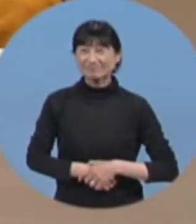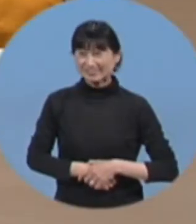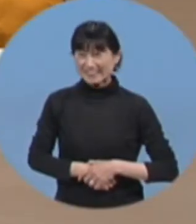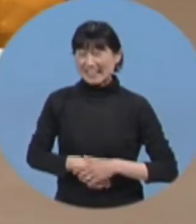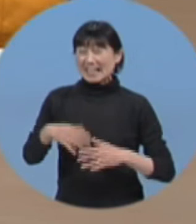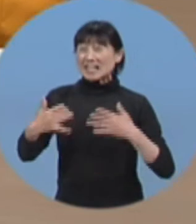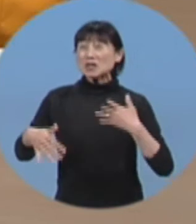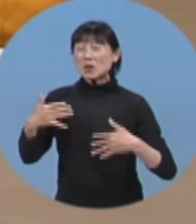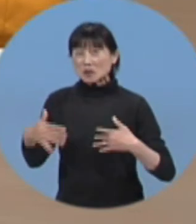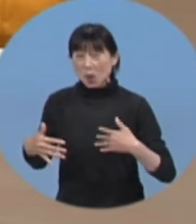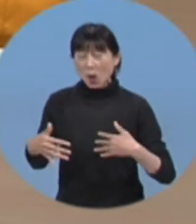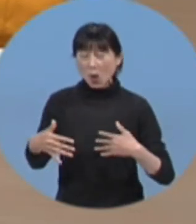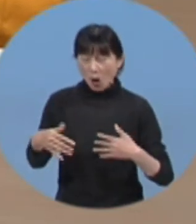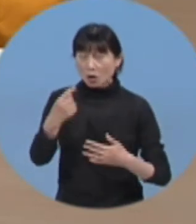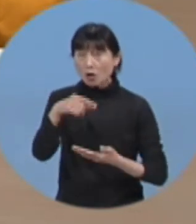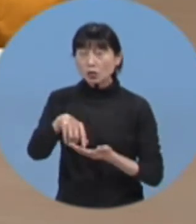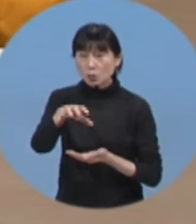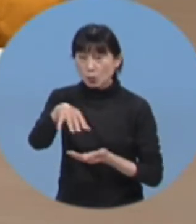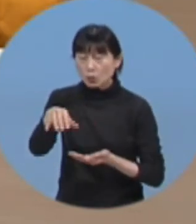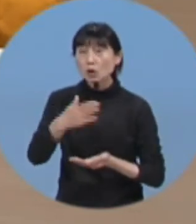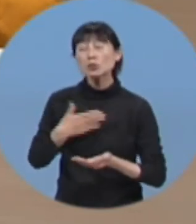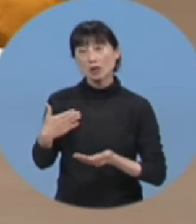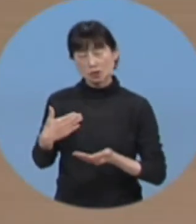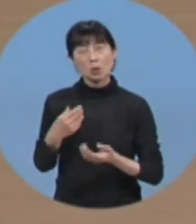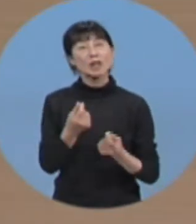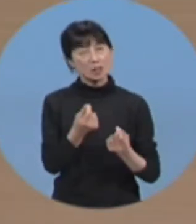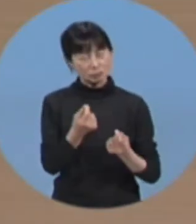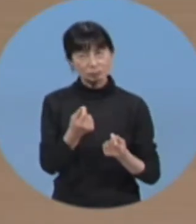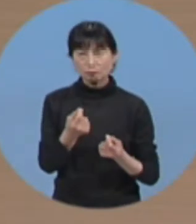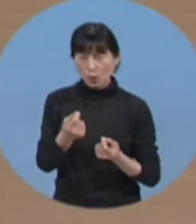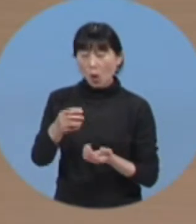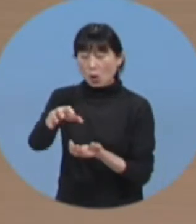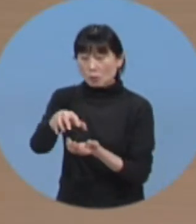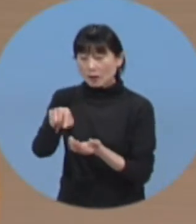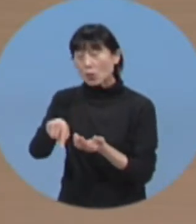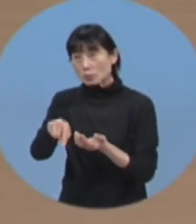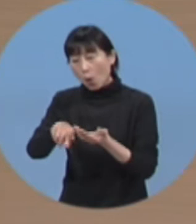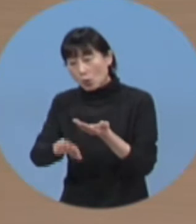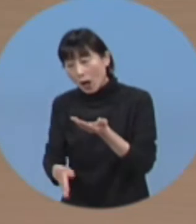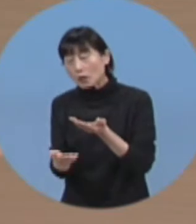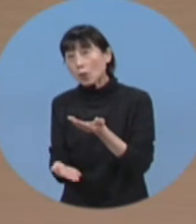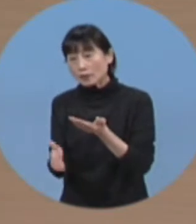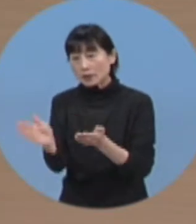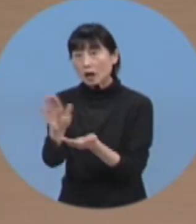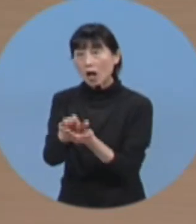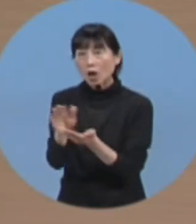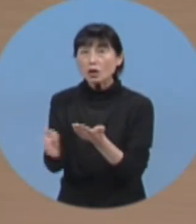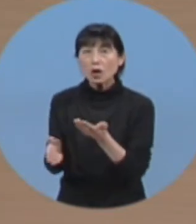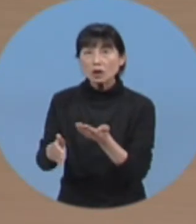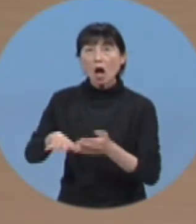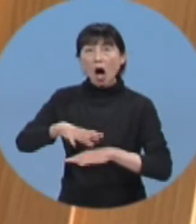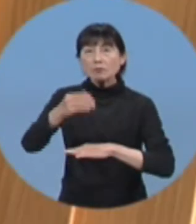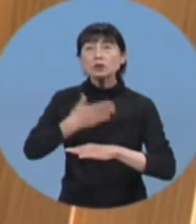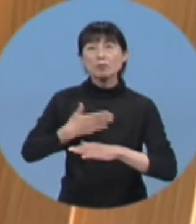楽しそう。あんなに簡単に取れるんですね。 そうなんです。 熊手よりも深いところに貝がいないって初めて知りました